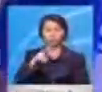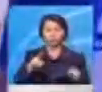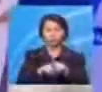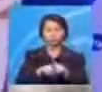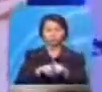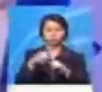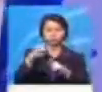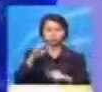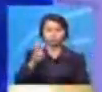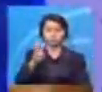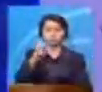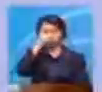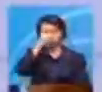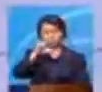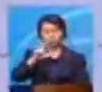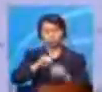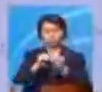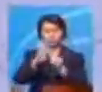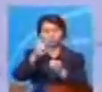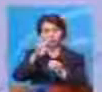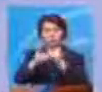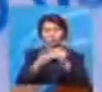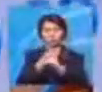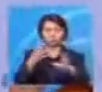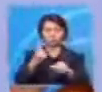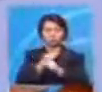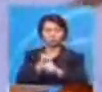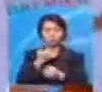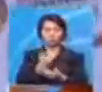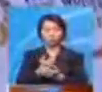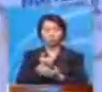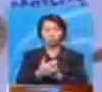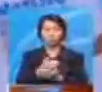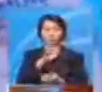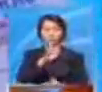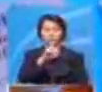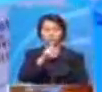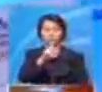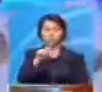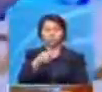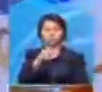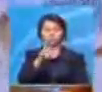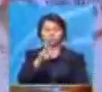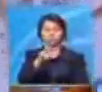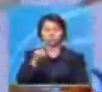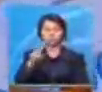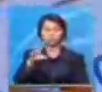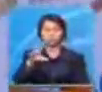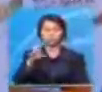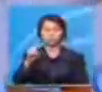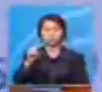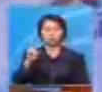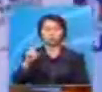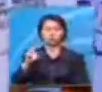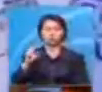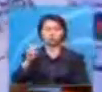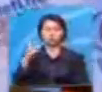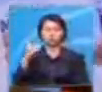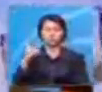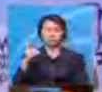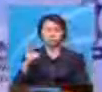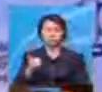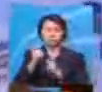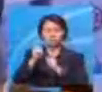juara yang juga pemain nombor EMP dunia membawa pulang hadiah Wang tunai sebanyak 41250 am